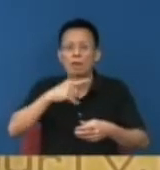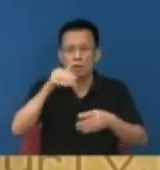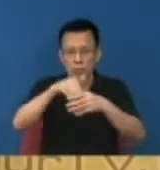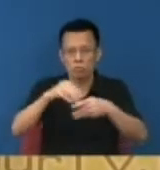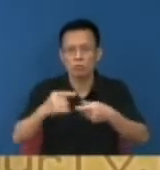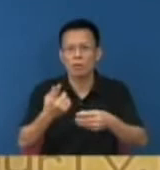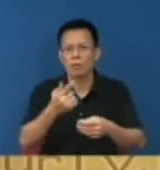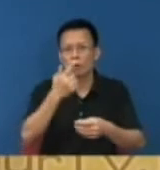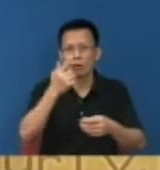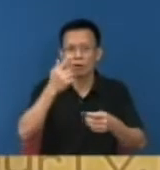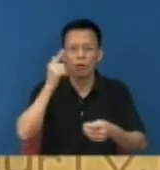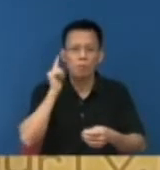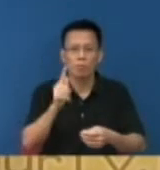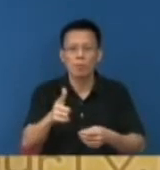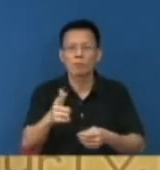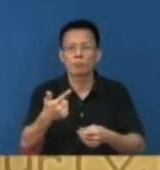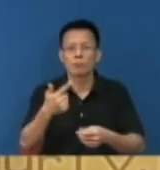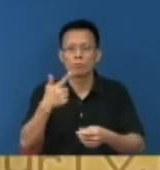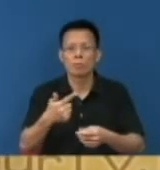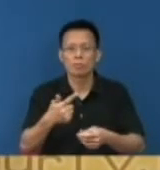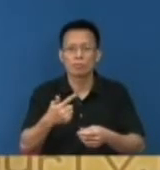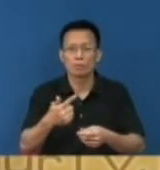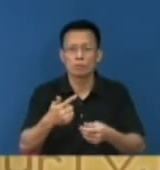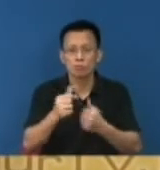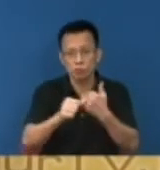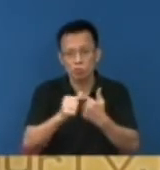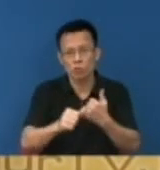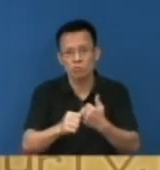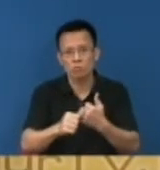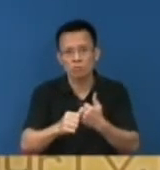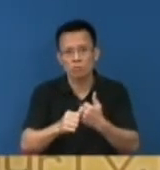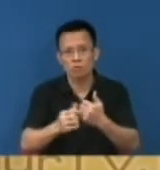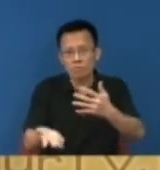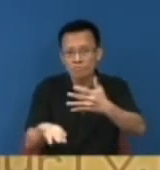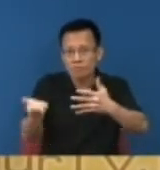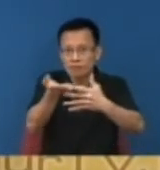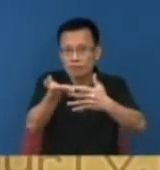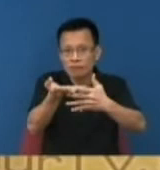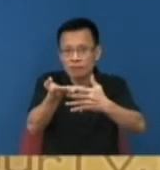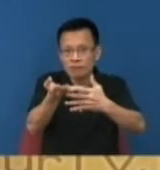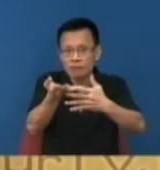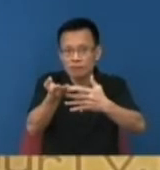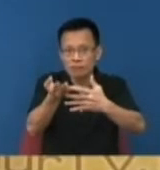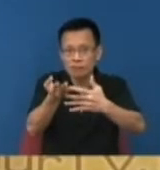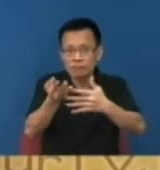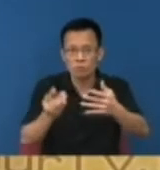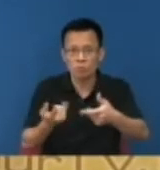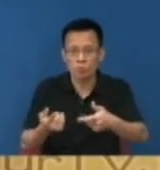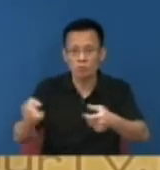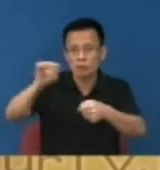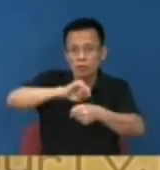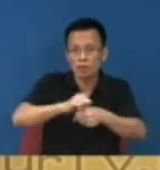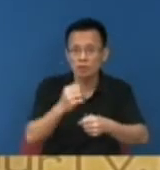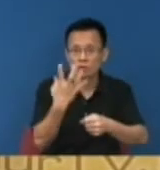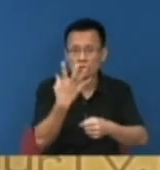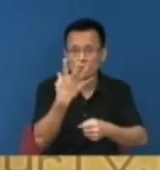百個選委增加到千二個選委，係大躍進嗬，多咗50%嗬。我又